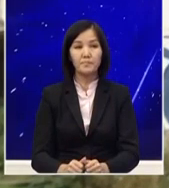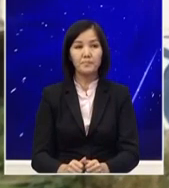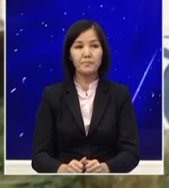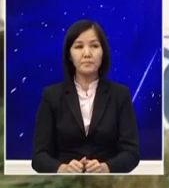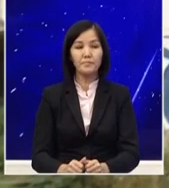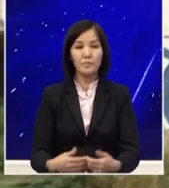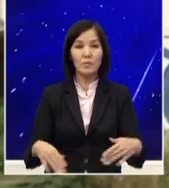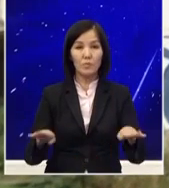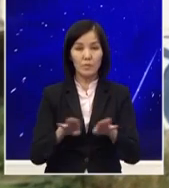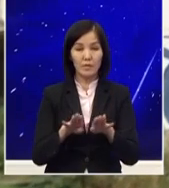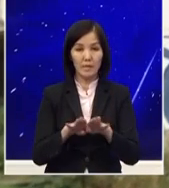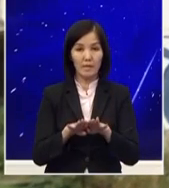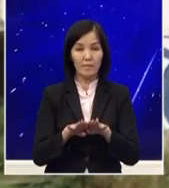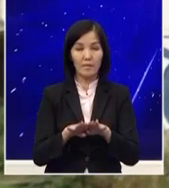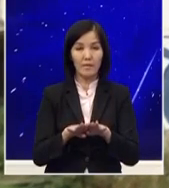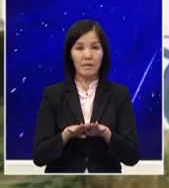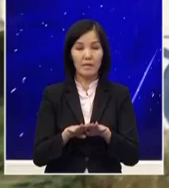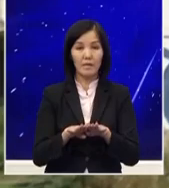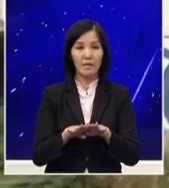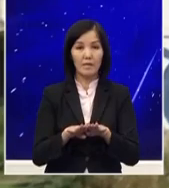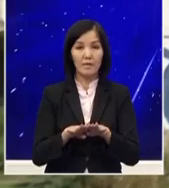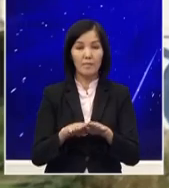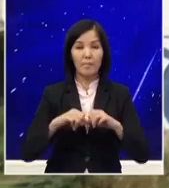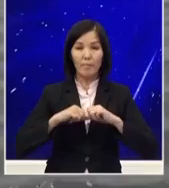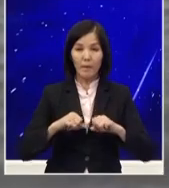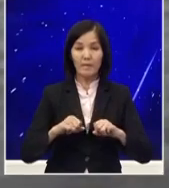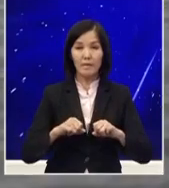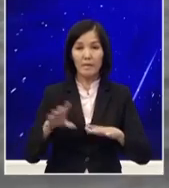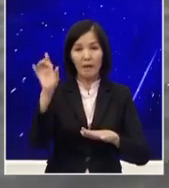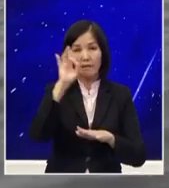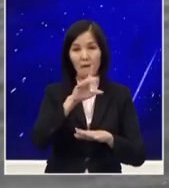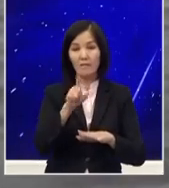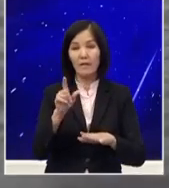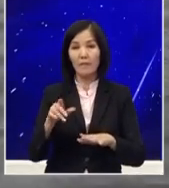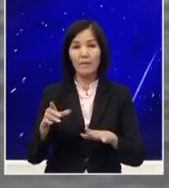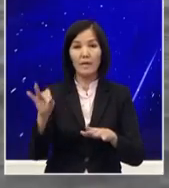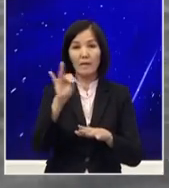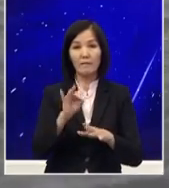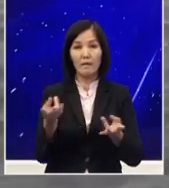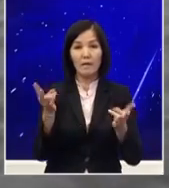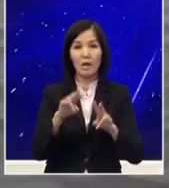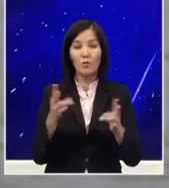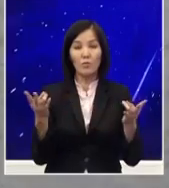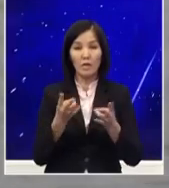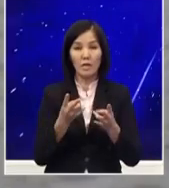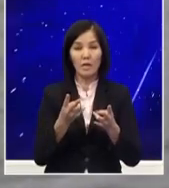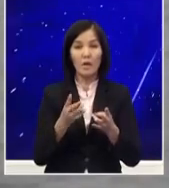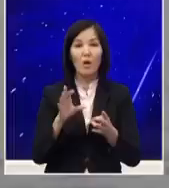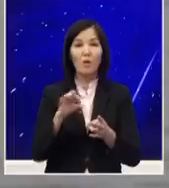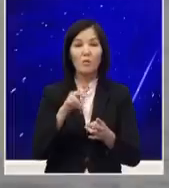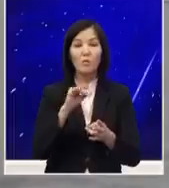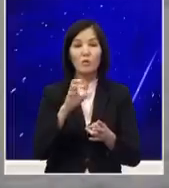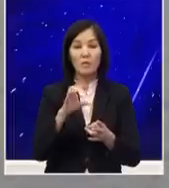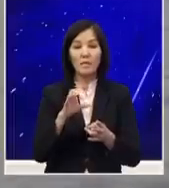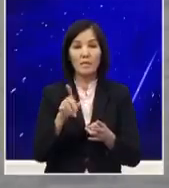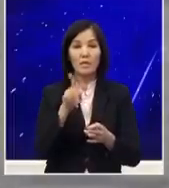осылай сияқты болып жатқан нәрселерге біз қол ұшымыз беру керекпіз. Олжас Құлжабеков осыдан 12 жыл бұрын ерлігімен елді елең еткізген.